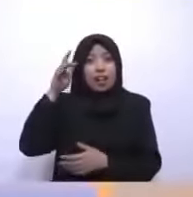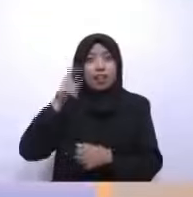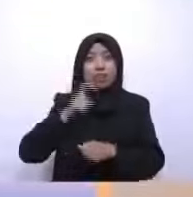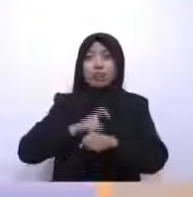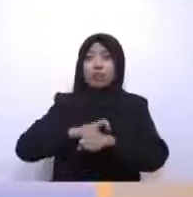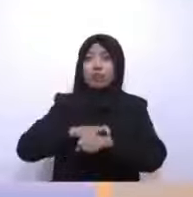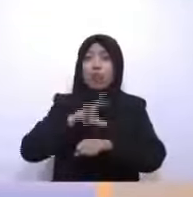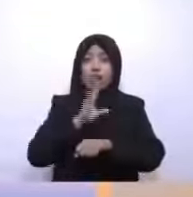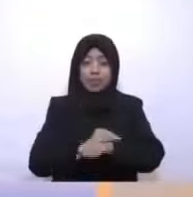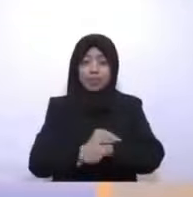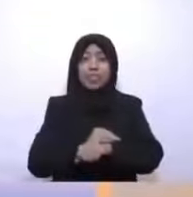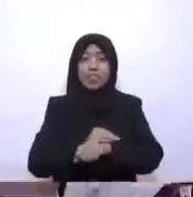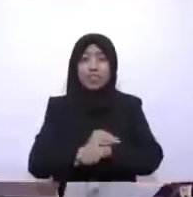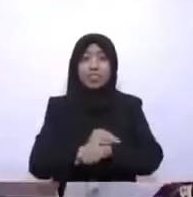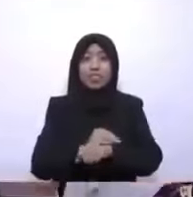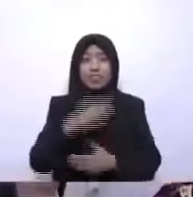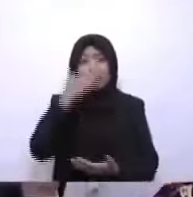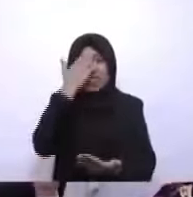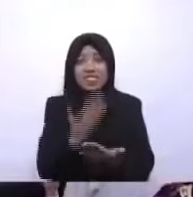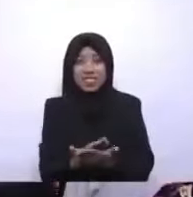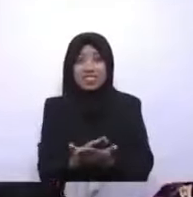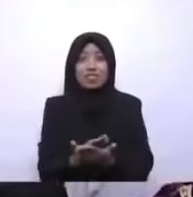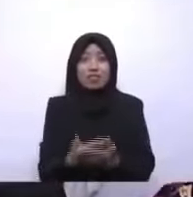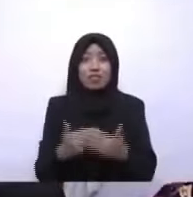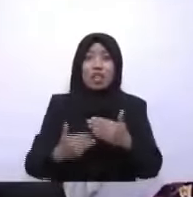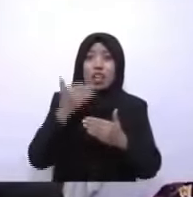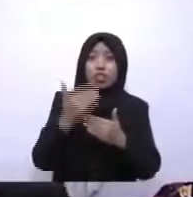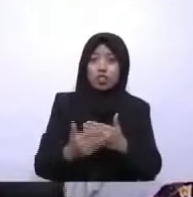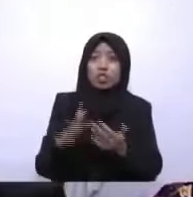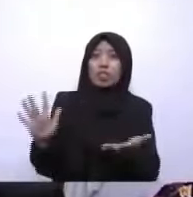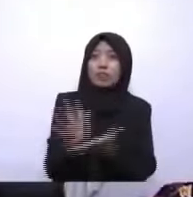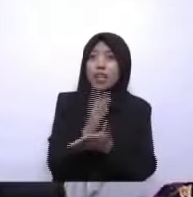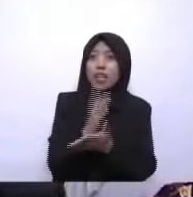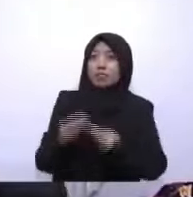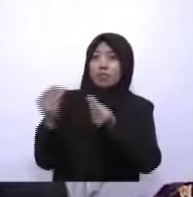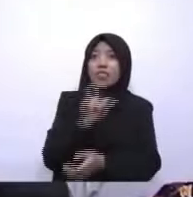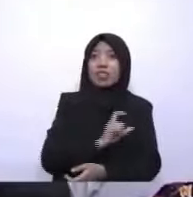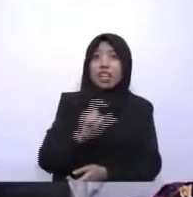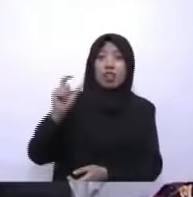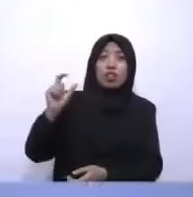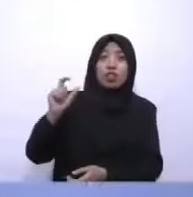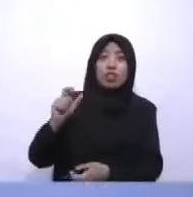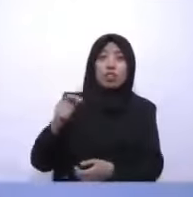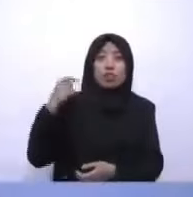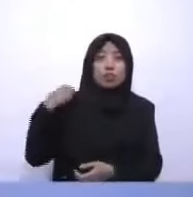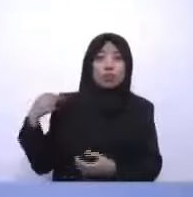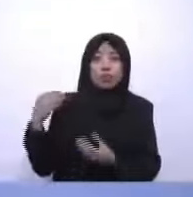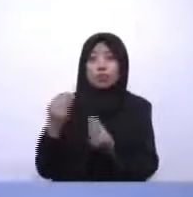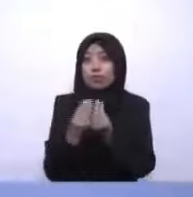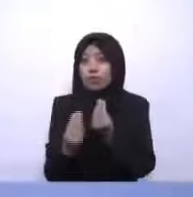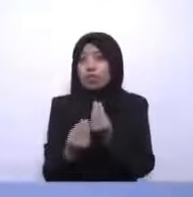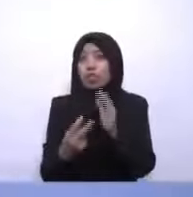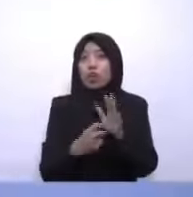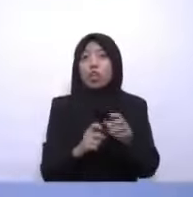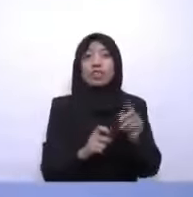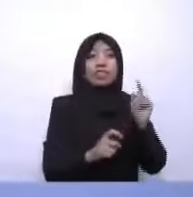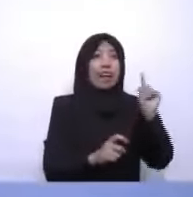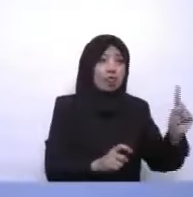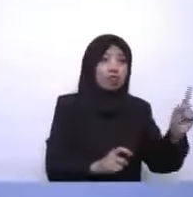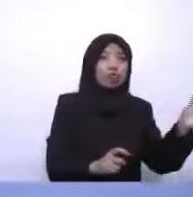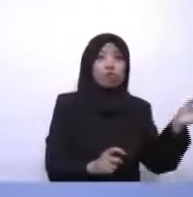penurunan stunting. Sudah habis waktunya, terima kasih. Berikutnya kami berikan kesempatan Cawagub nomor urut 1 menanggapi